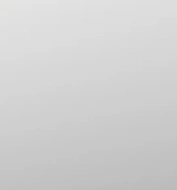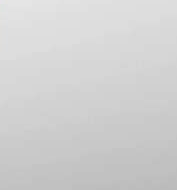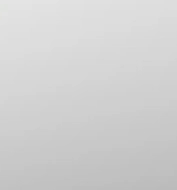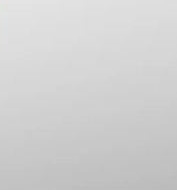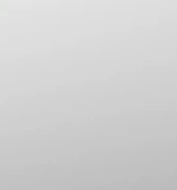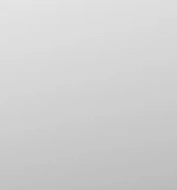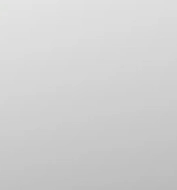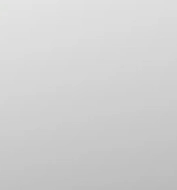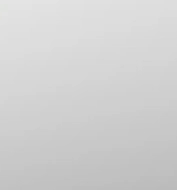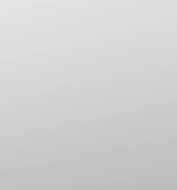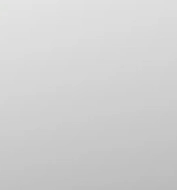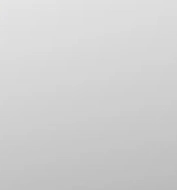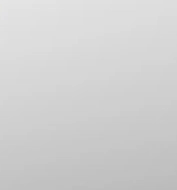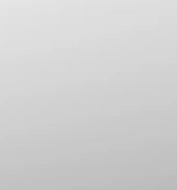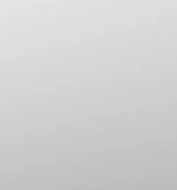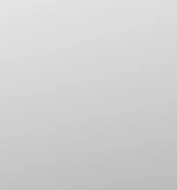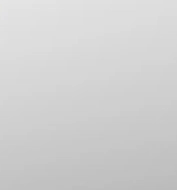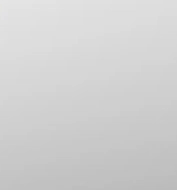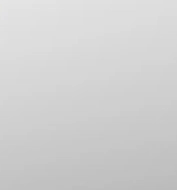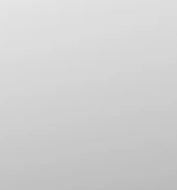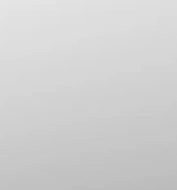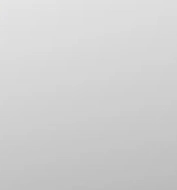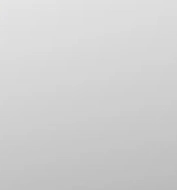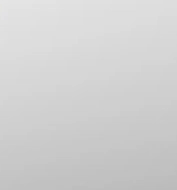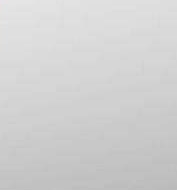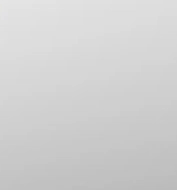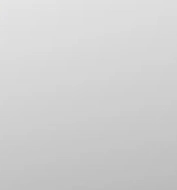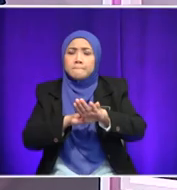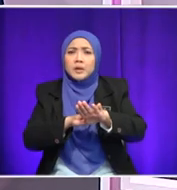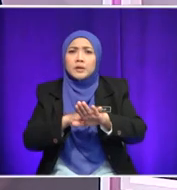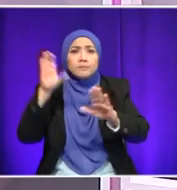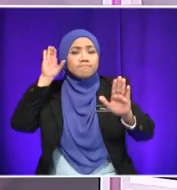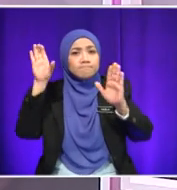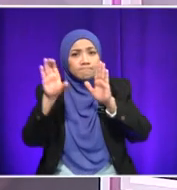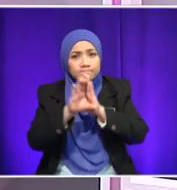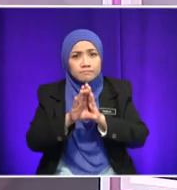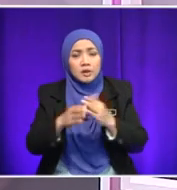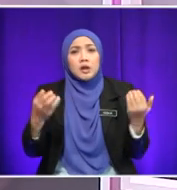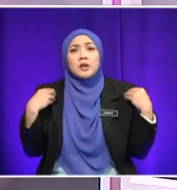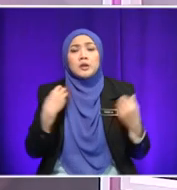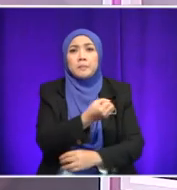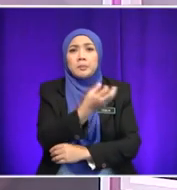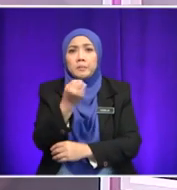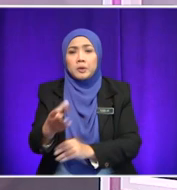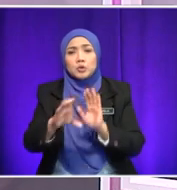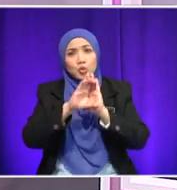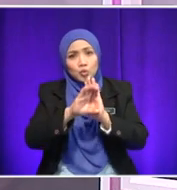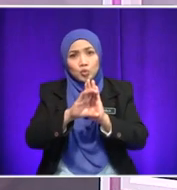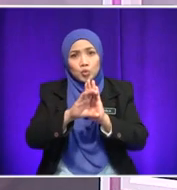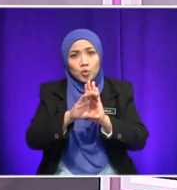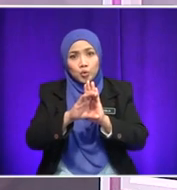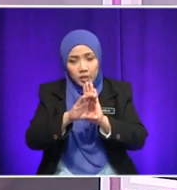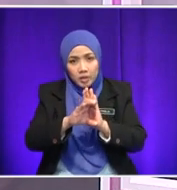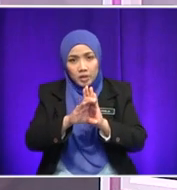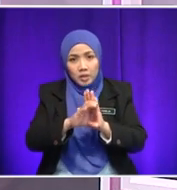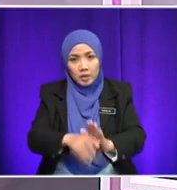lihat di sini pada raja ini beberapa contoh gubahan bunga yang secara tidak langsung memberi impact kepada ruang